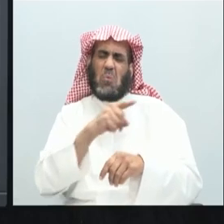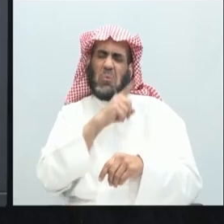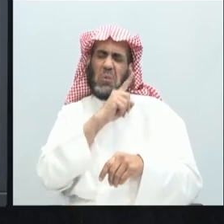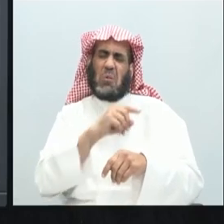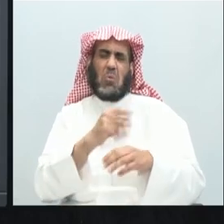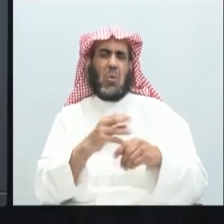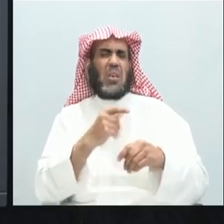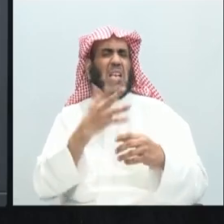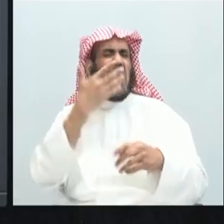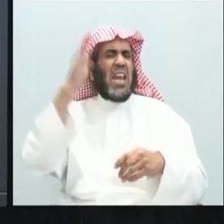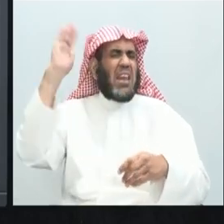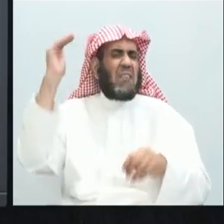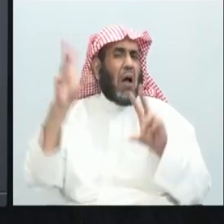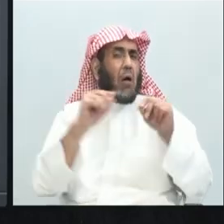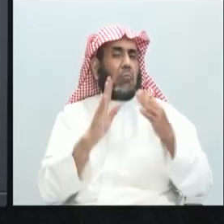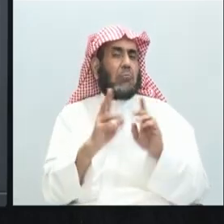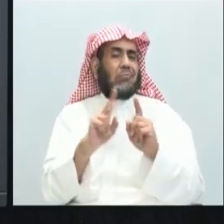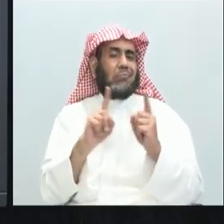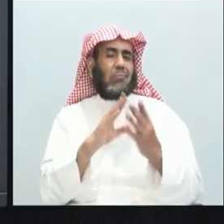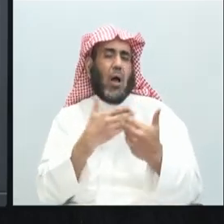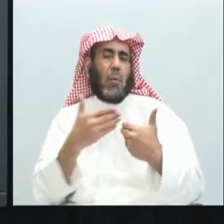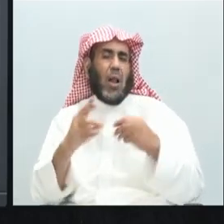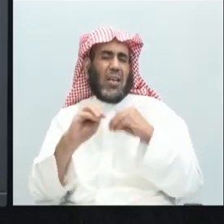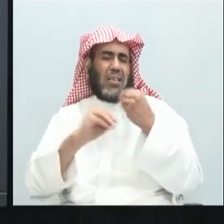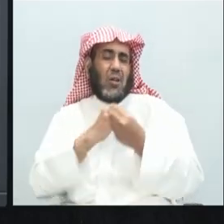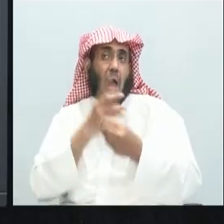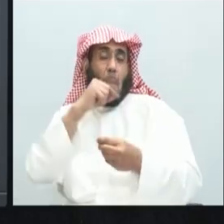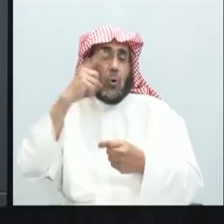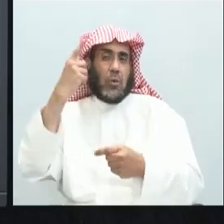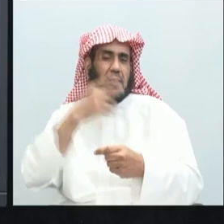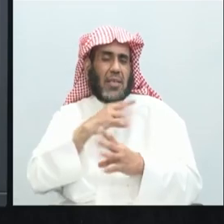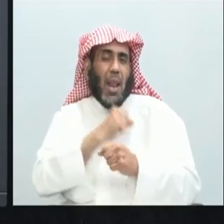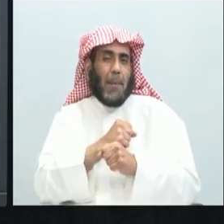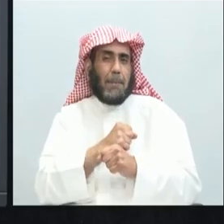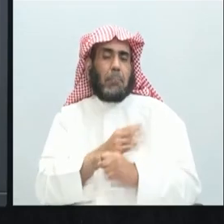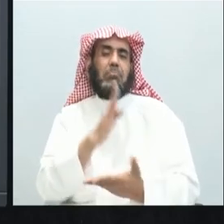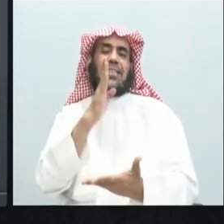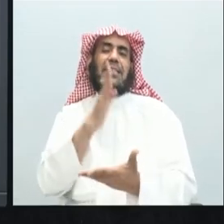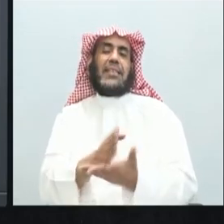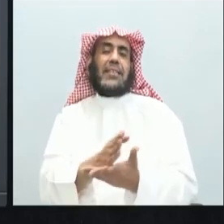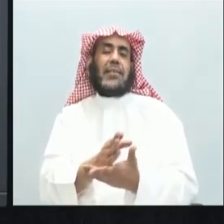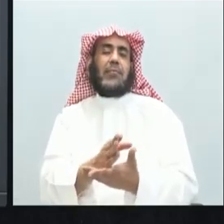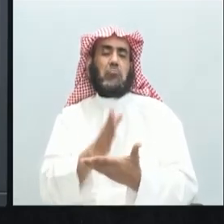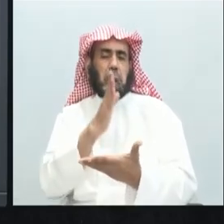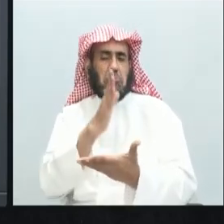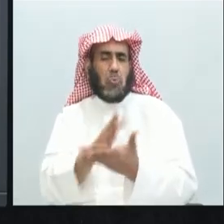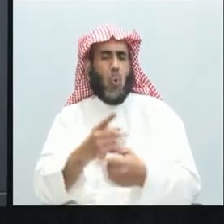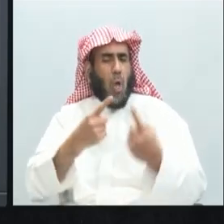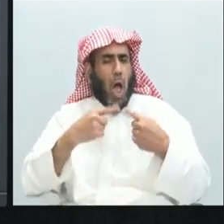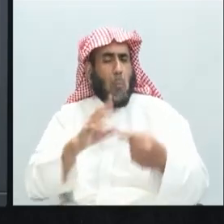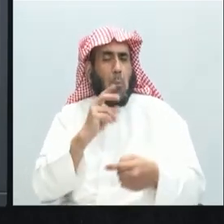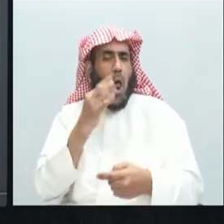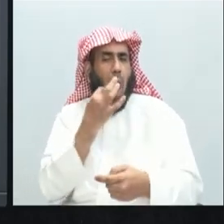ماذا النفاق وفي المقابل احسنتم امرنا رسولنا بماذا بالصدق والالتزام دائما